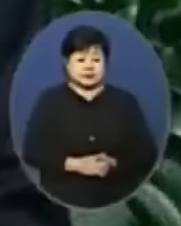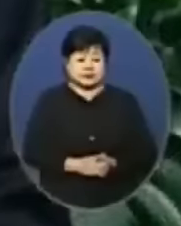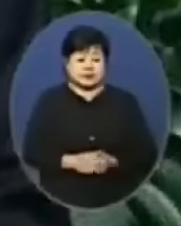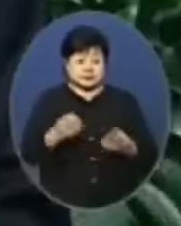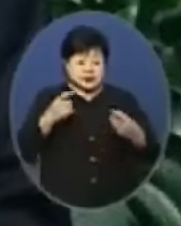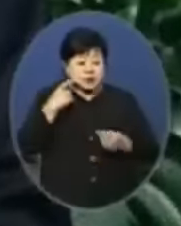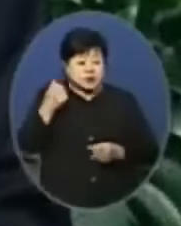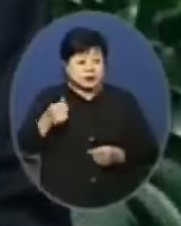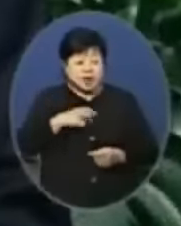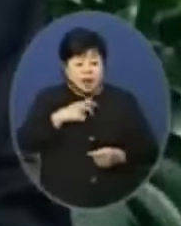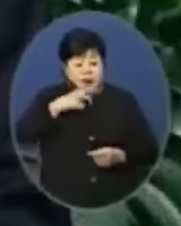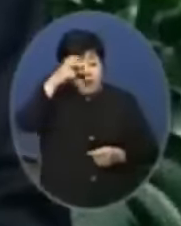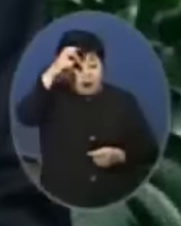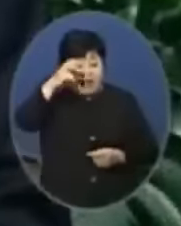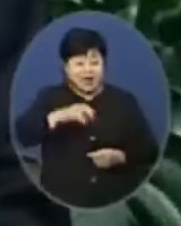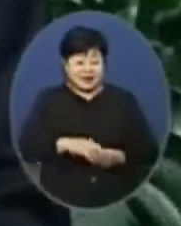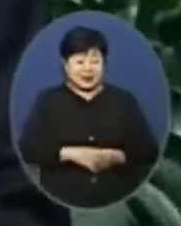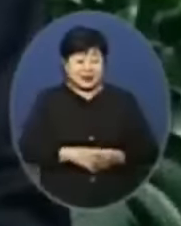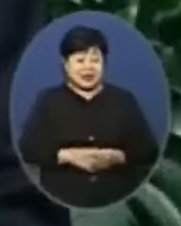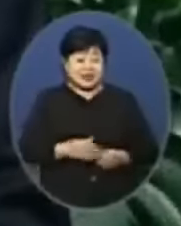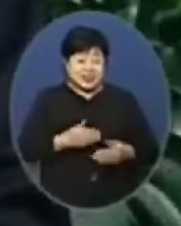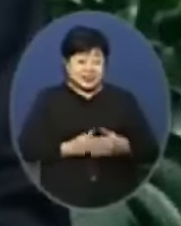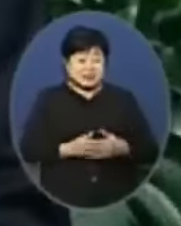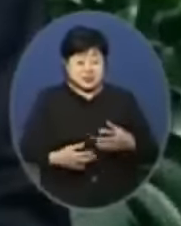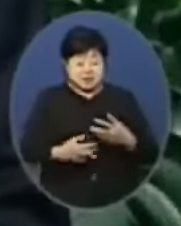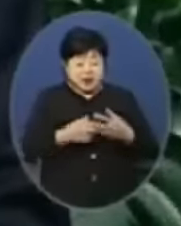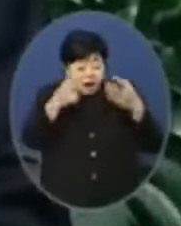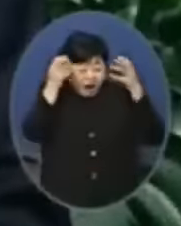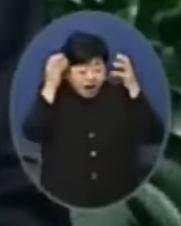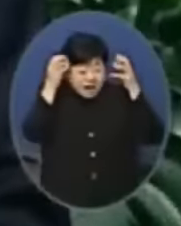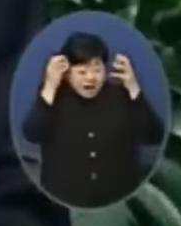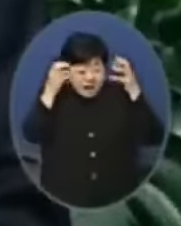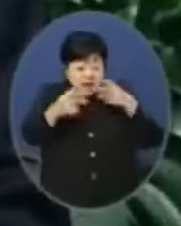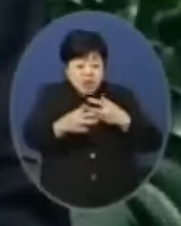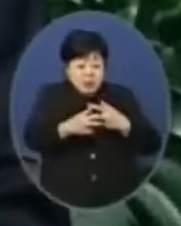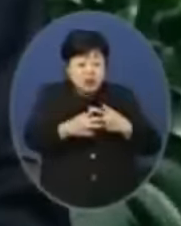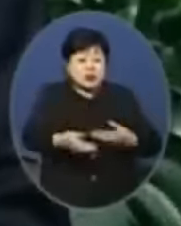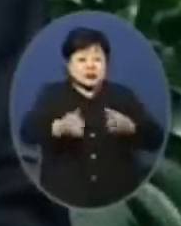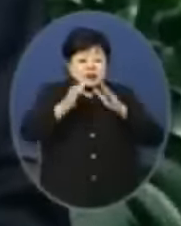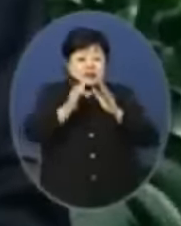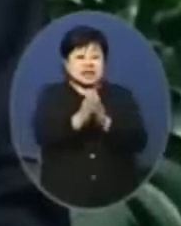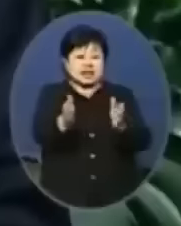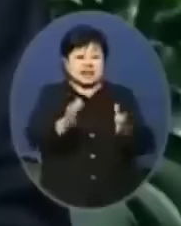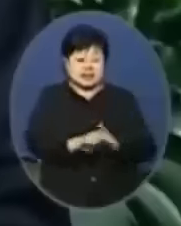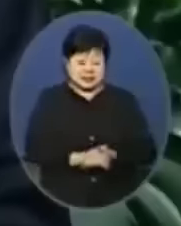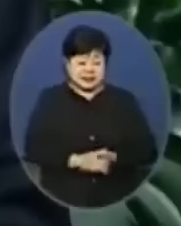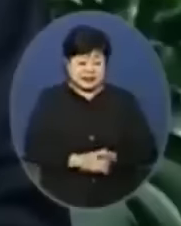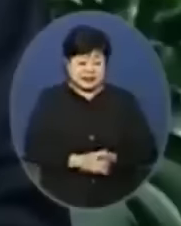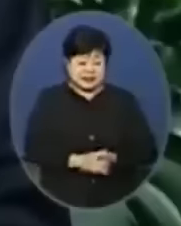때 평양에 심장병 어린이를 위한 병원을 짓기 시작했는데